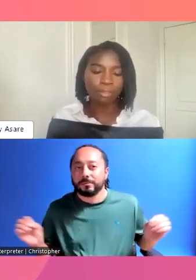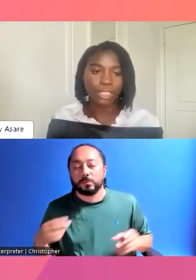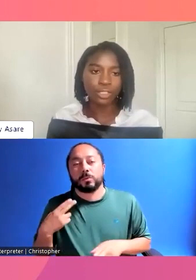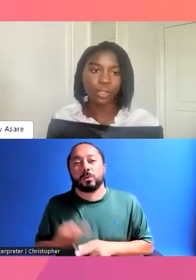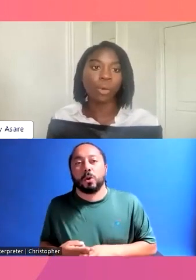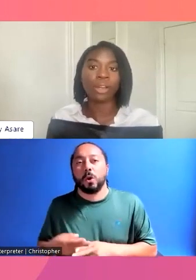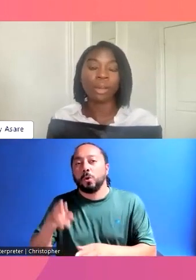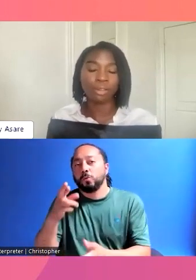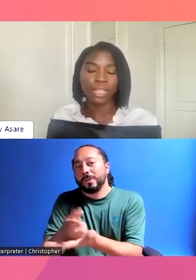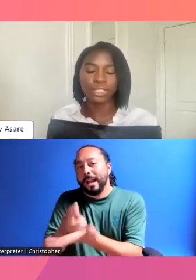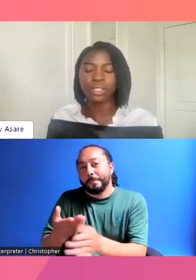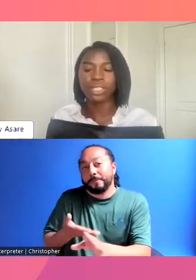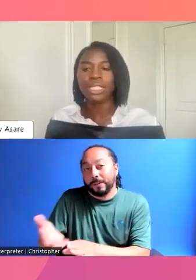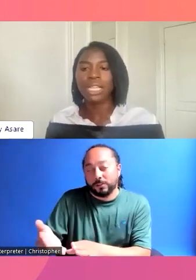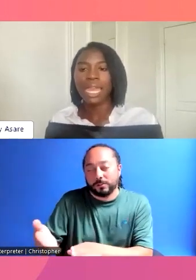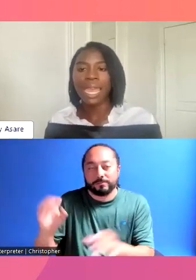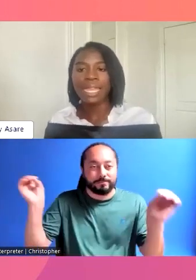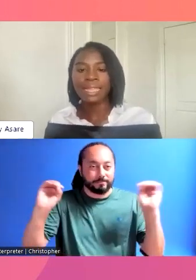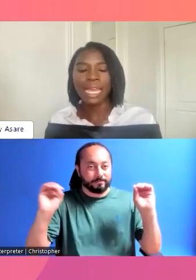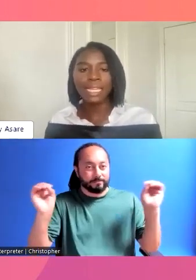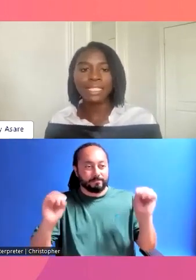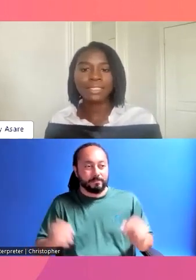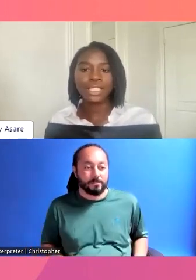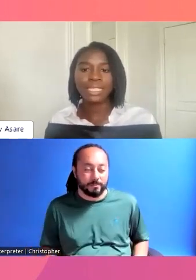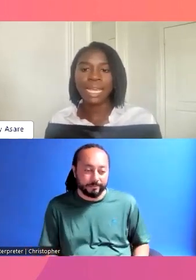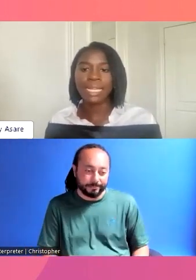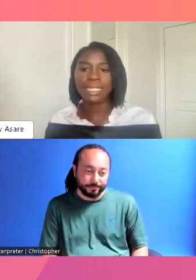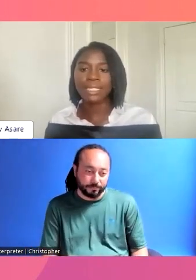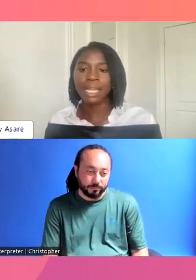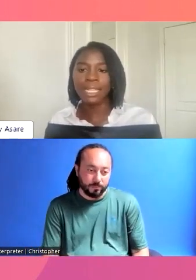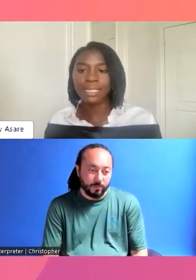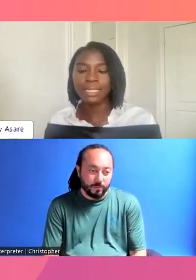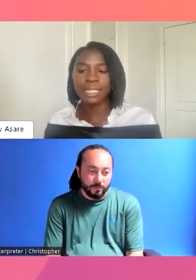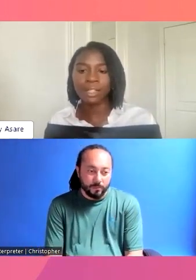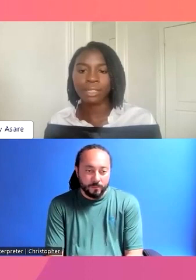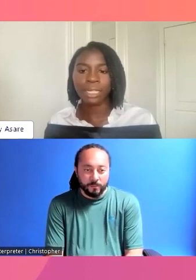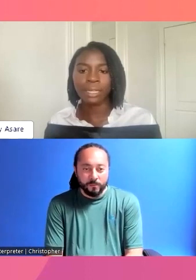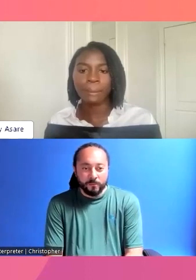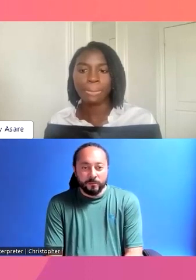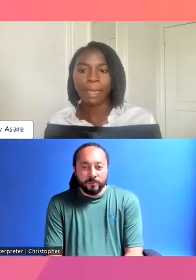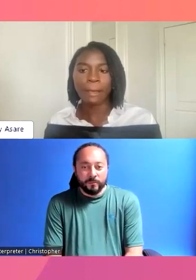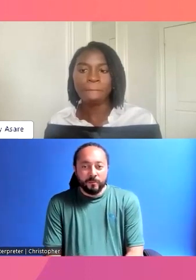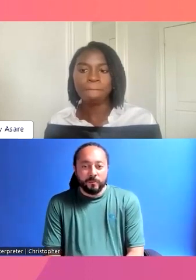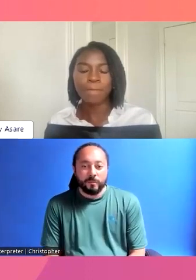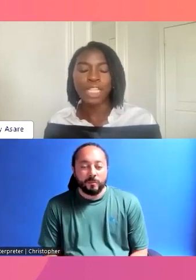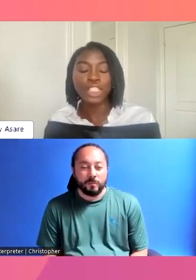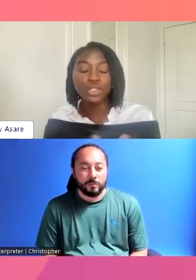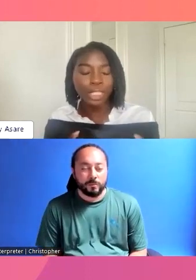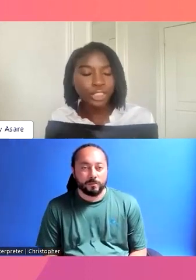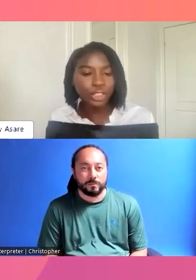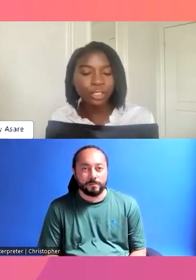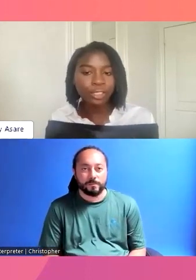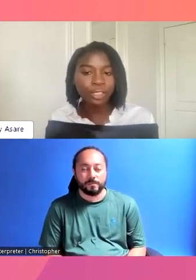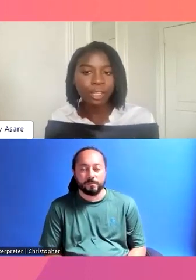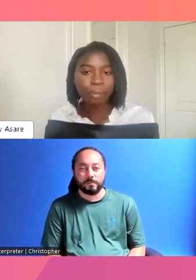pairs sans facilitation par un professionnel de la réadaptation de la santé. Et donc, ça suggère que ce n'est pas